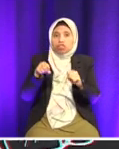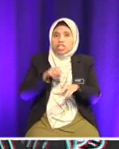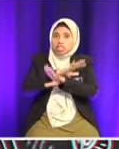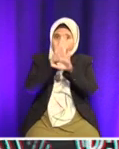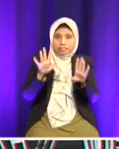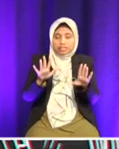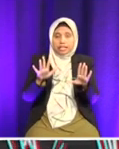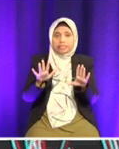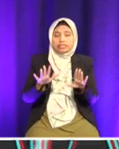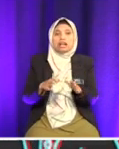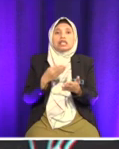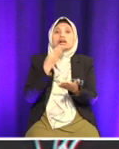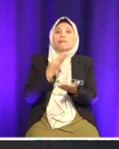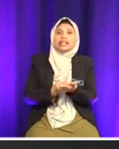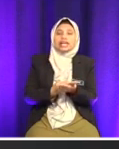kelebihan